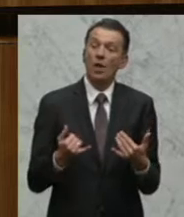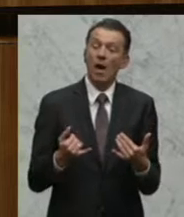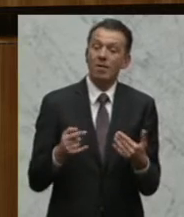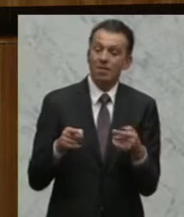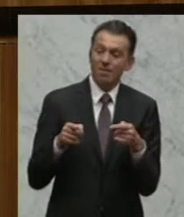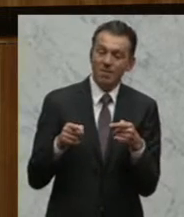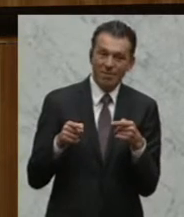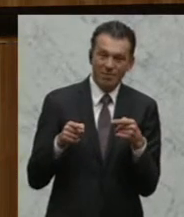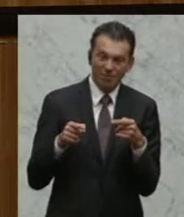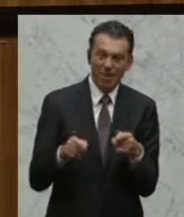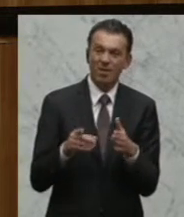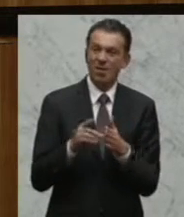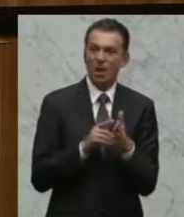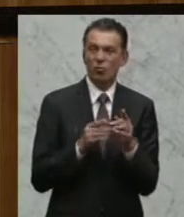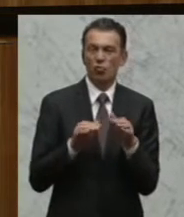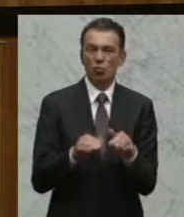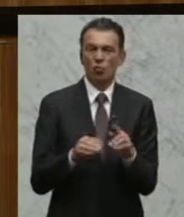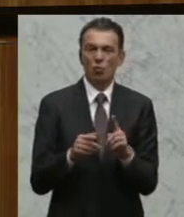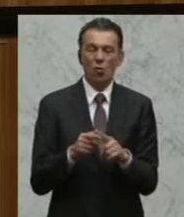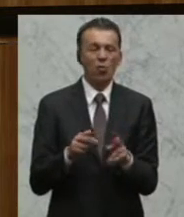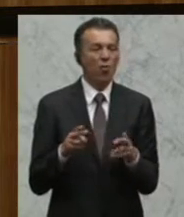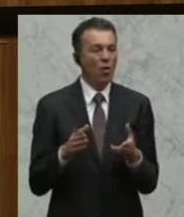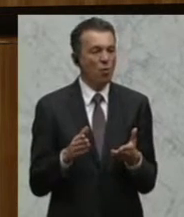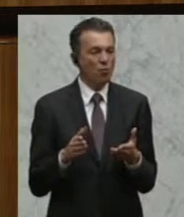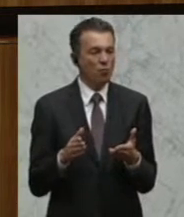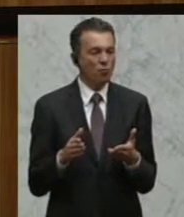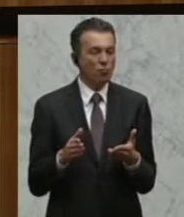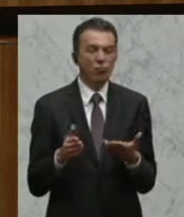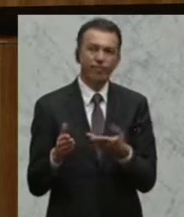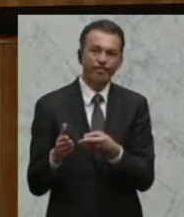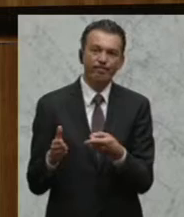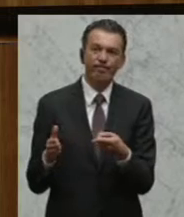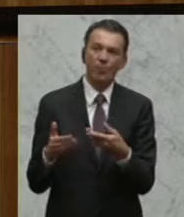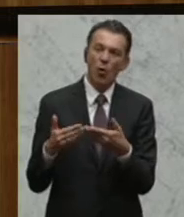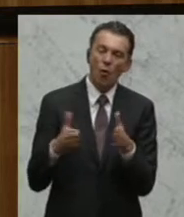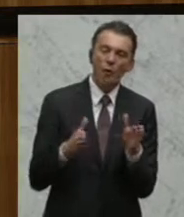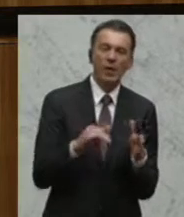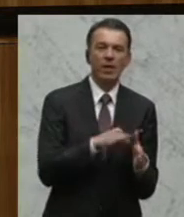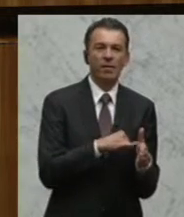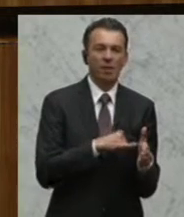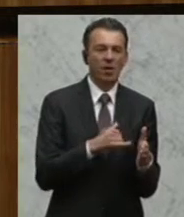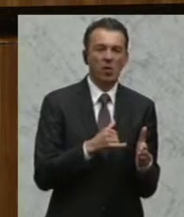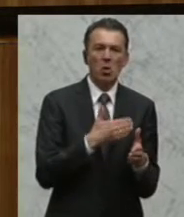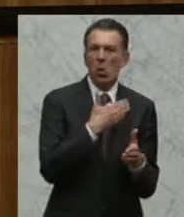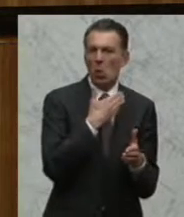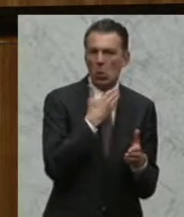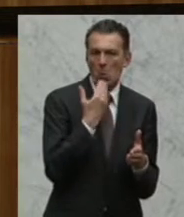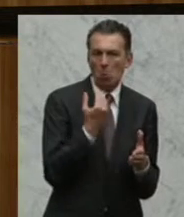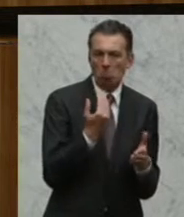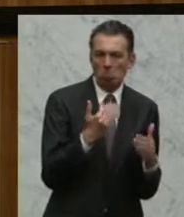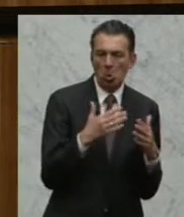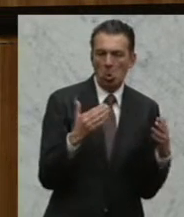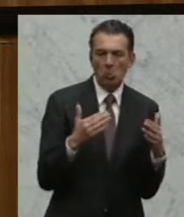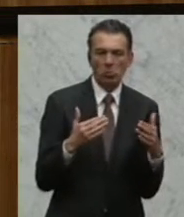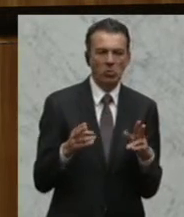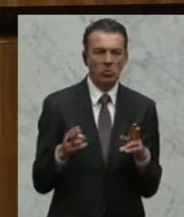dieses Element Datenschutz und warum Sie auf der anderen Seite dieses Element öffentliches Interesse ist nicht so groß, ne?